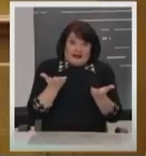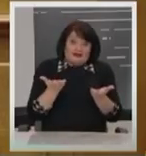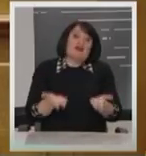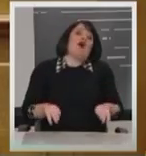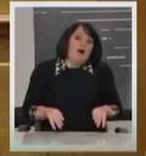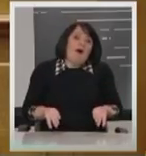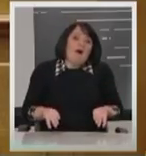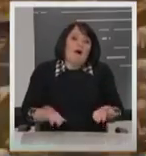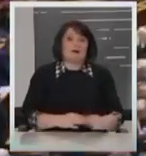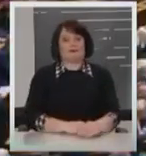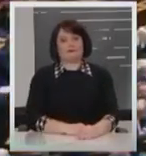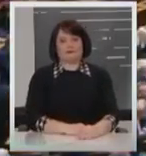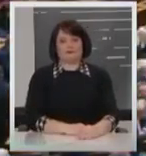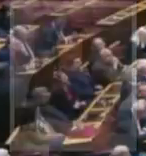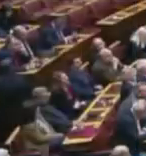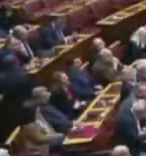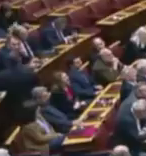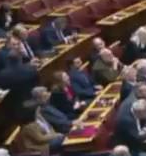Τσίπρα.